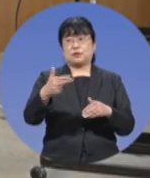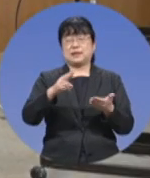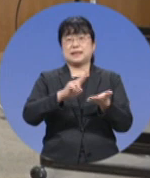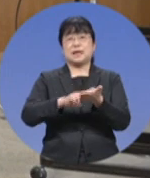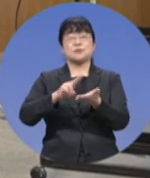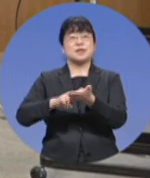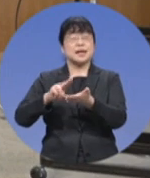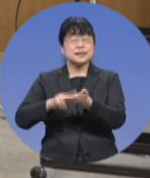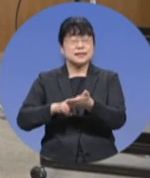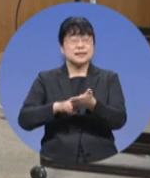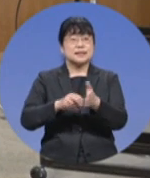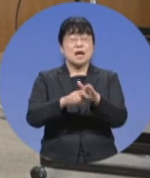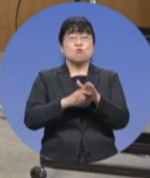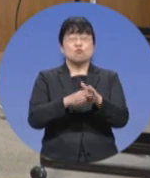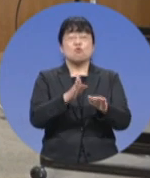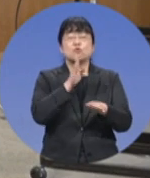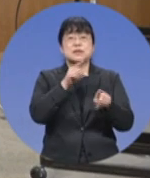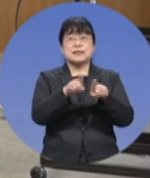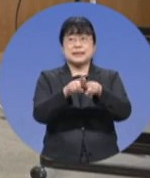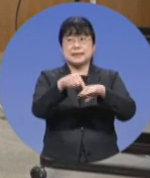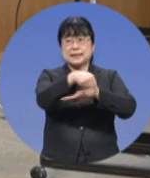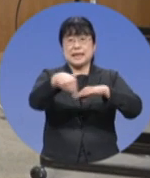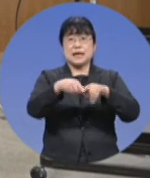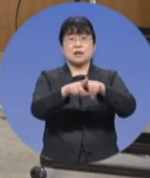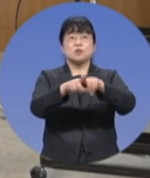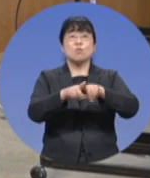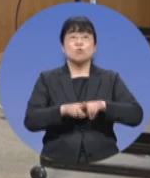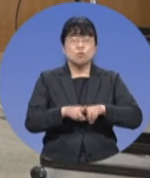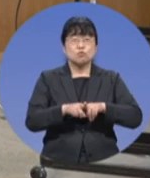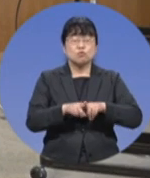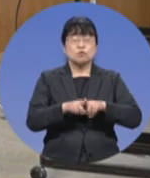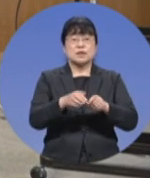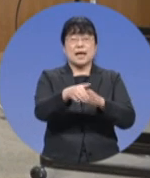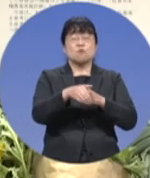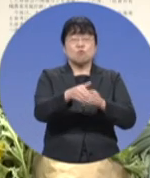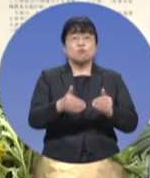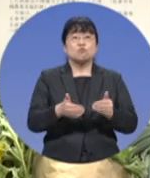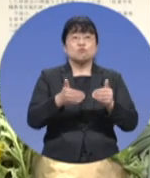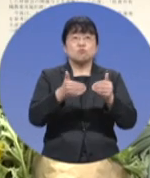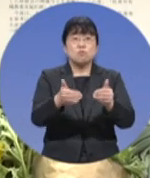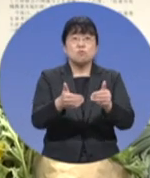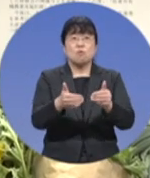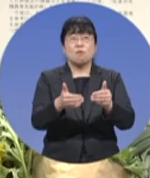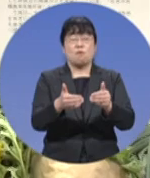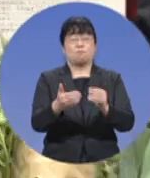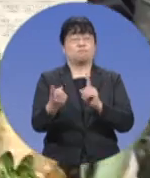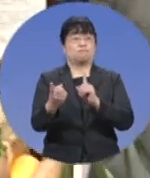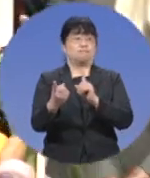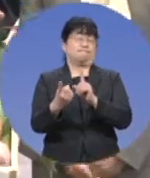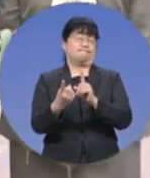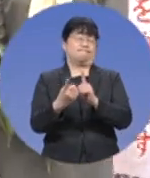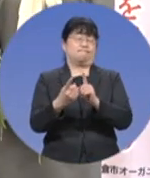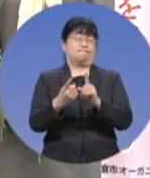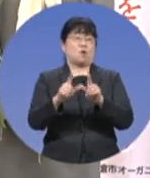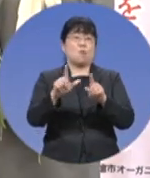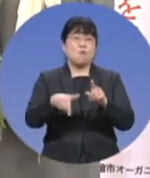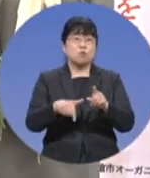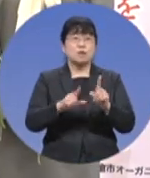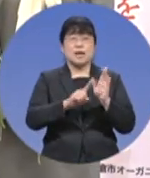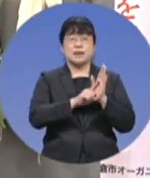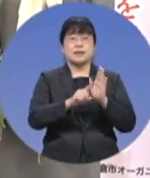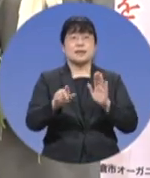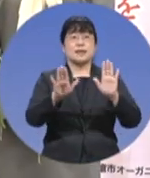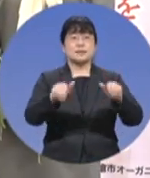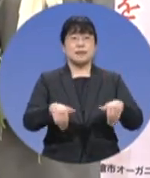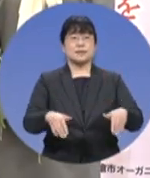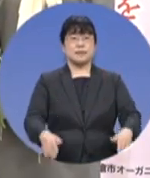した有機農業実施計画に基づいて有機農業を推進していくことを熊谷知事の立ち会いのもと宣